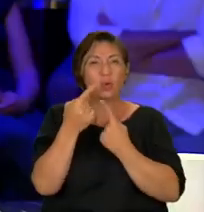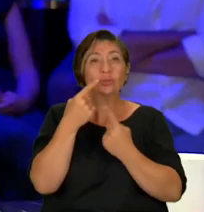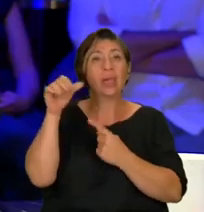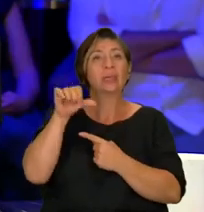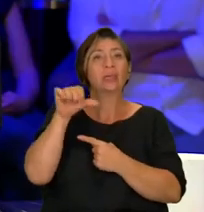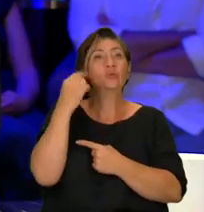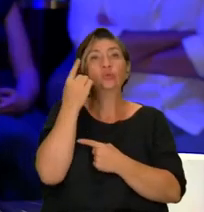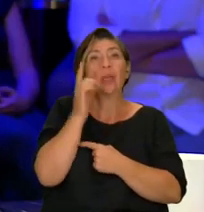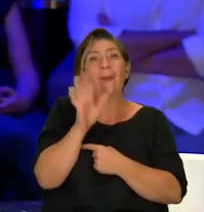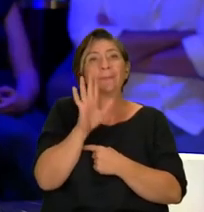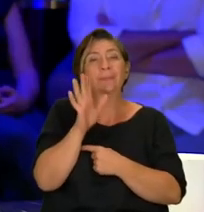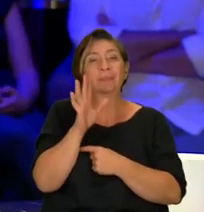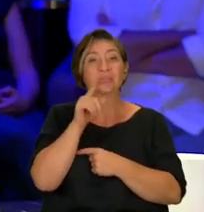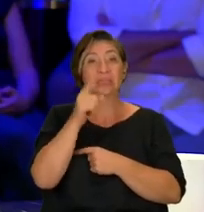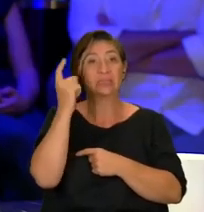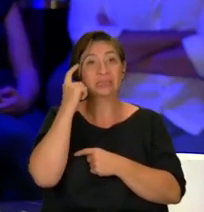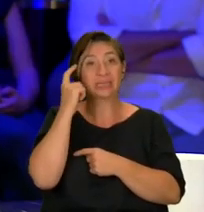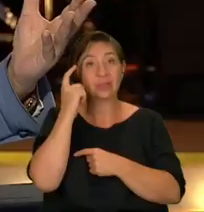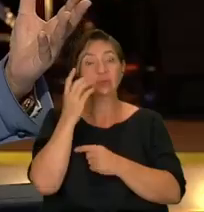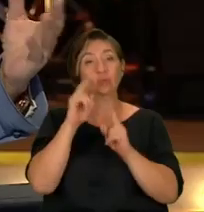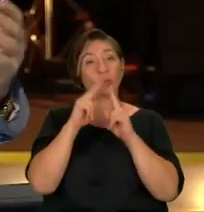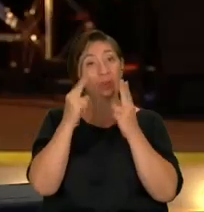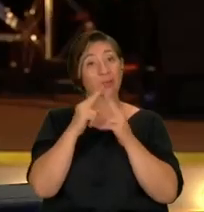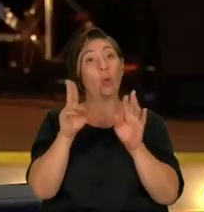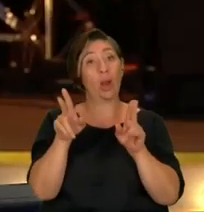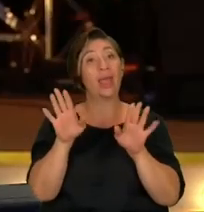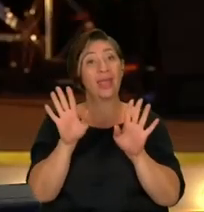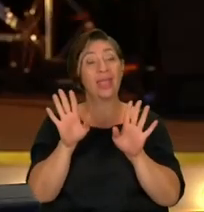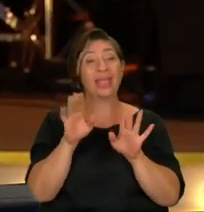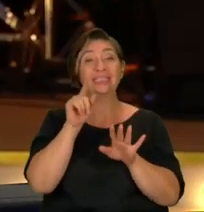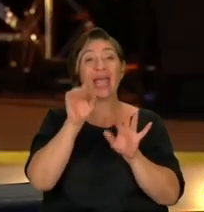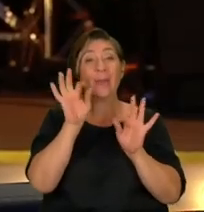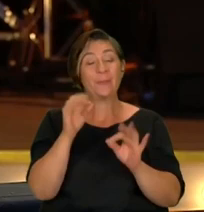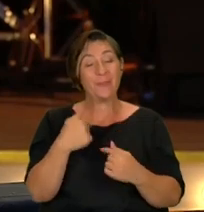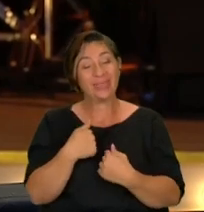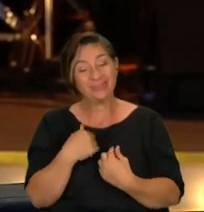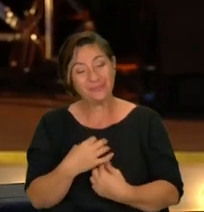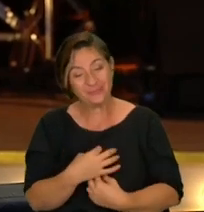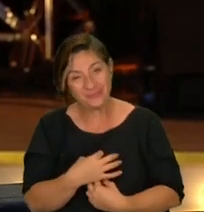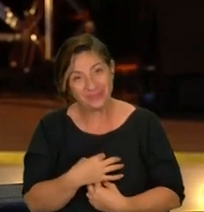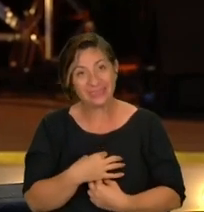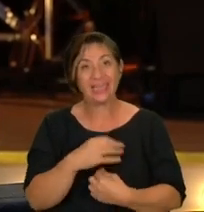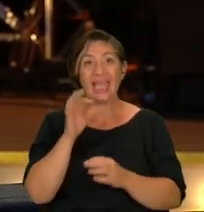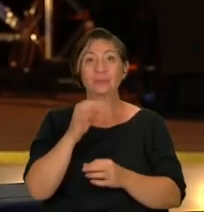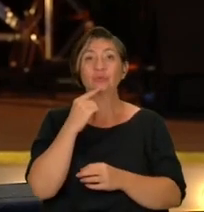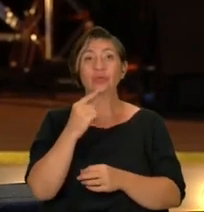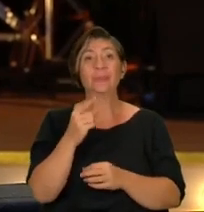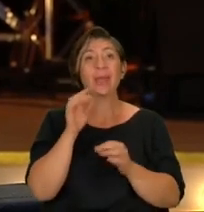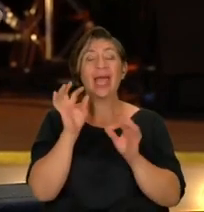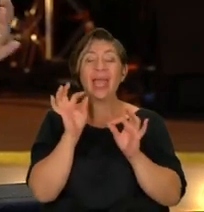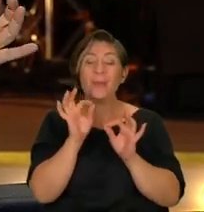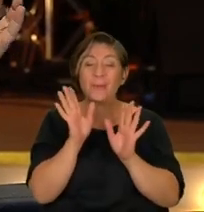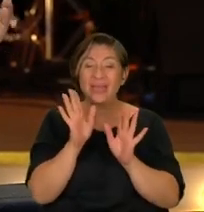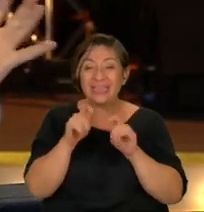insan düşünmüyorum. Sizi tanıyanlar çok dünyada teşekkür da öyledir. Ederim. Yani çok... size hep böyle ben biliyorsunuz size hep söyledim. Hep